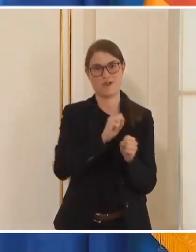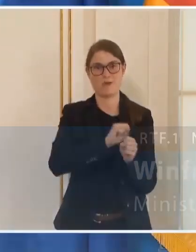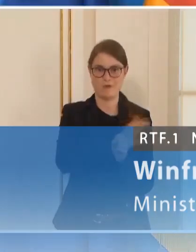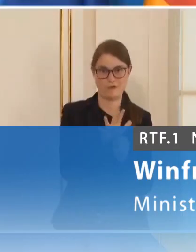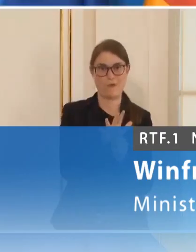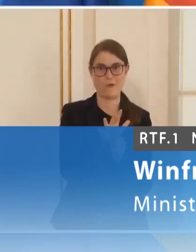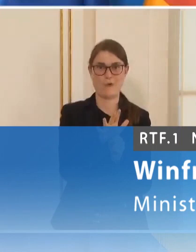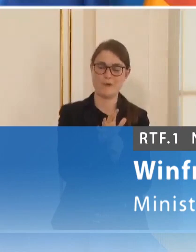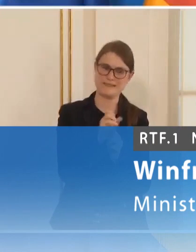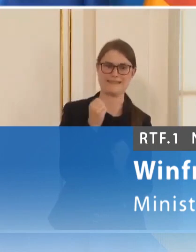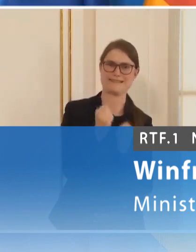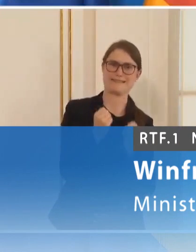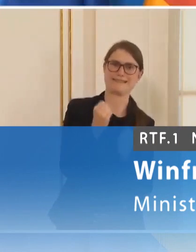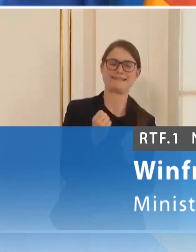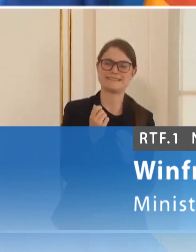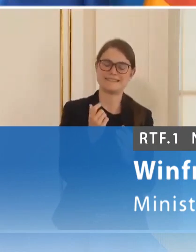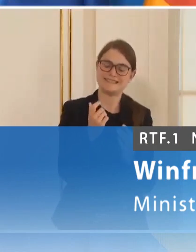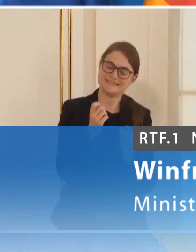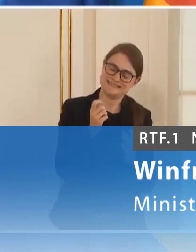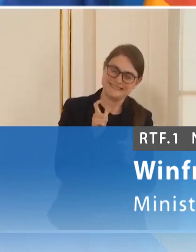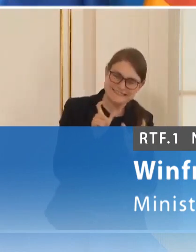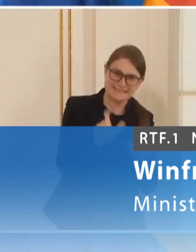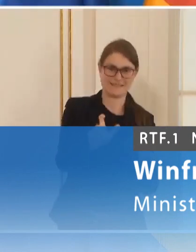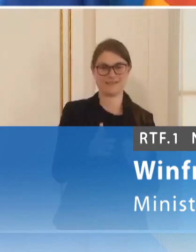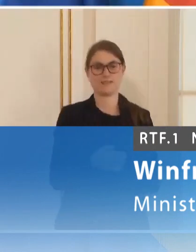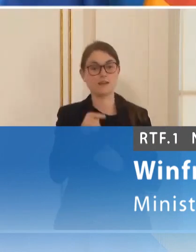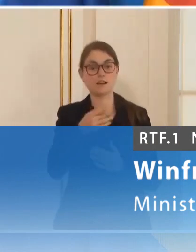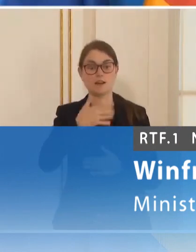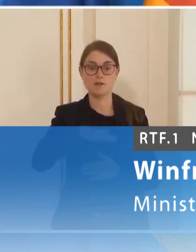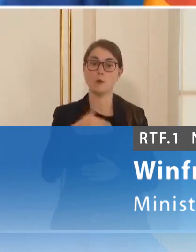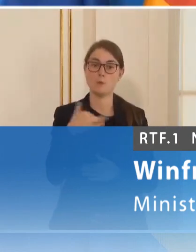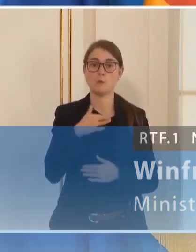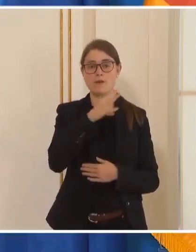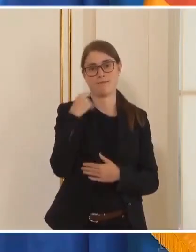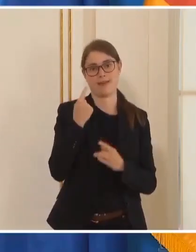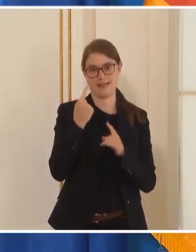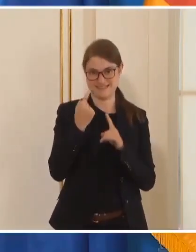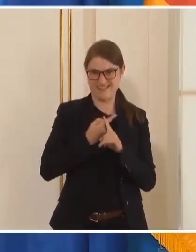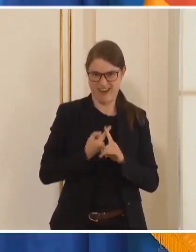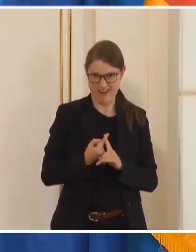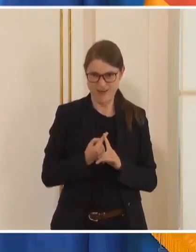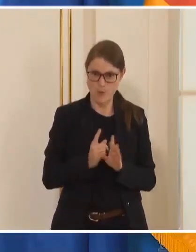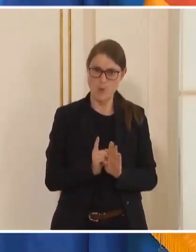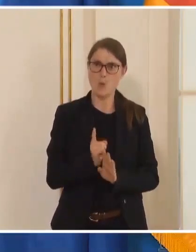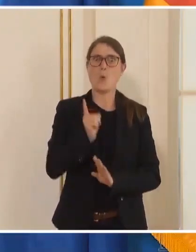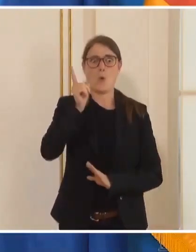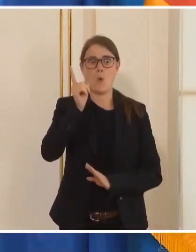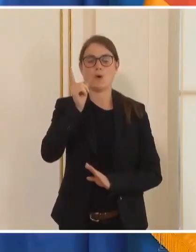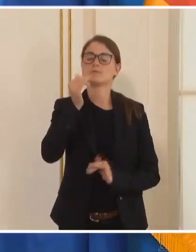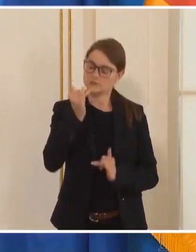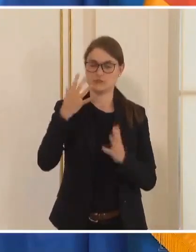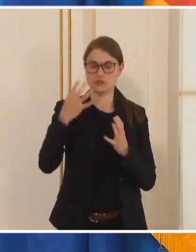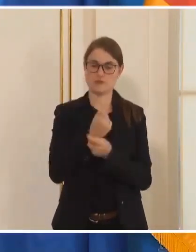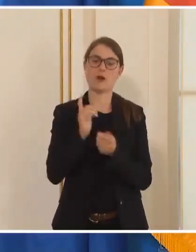Wir haben aus einem Corona-Hotspot eine Region mit niedrigen Zuwachsraten gemacht, weil wir